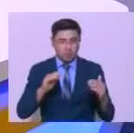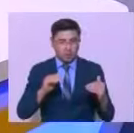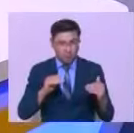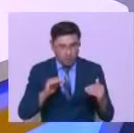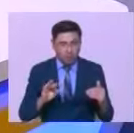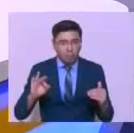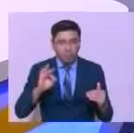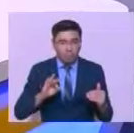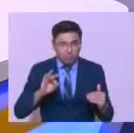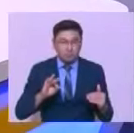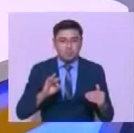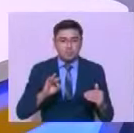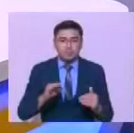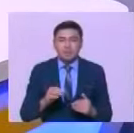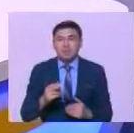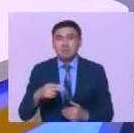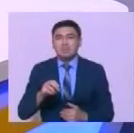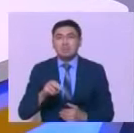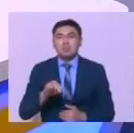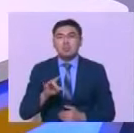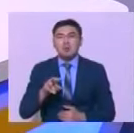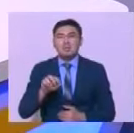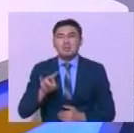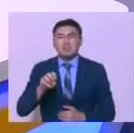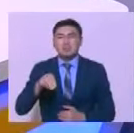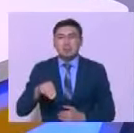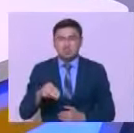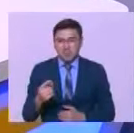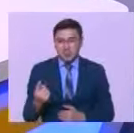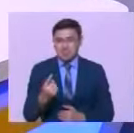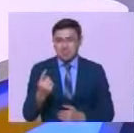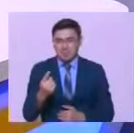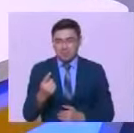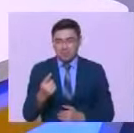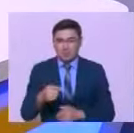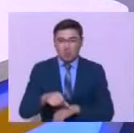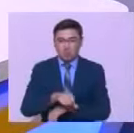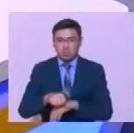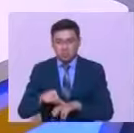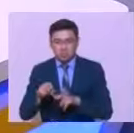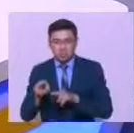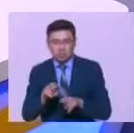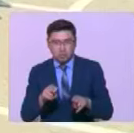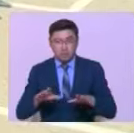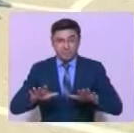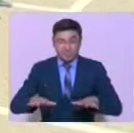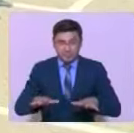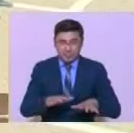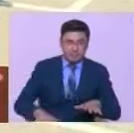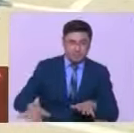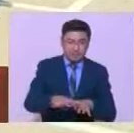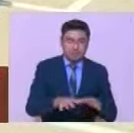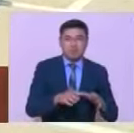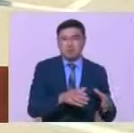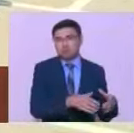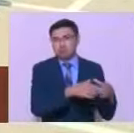қауіпсіздік комитеті шекара қызметі департаментіне қарасы 1-ші жағалау күзеті дивизиясының шеру алаңында өтті.